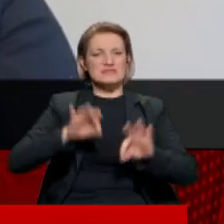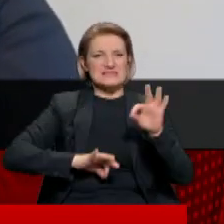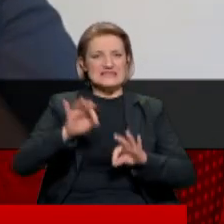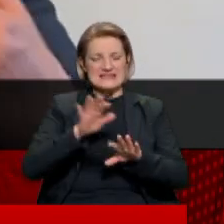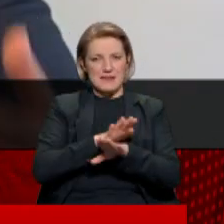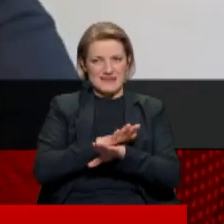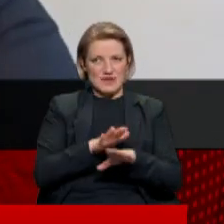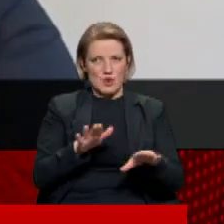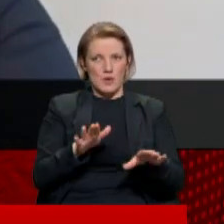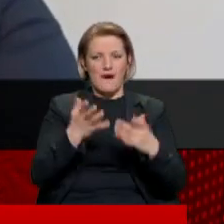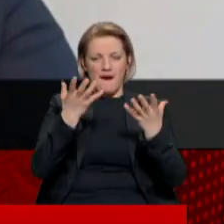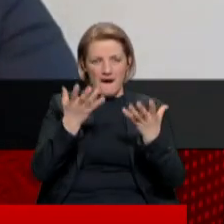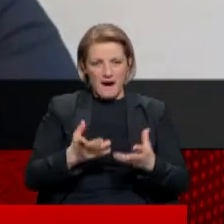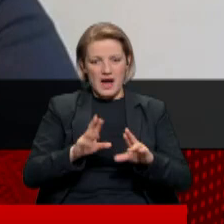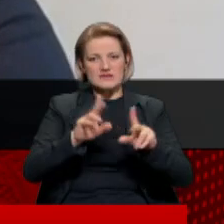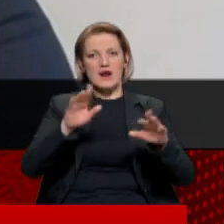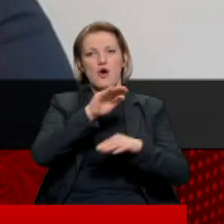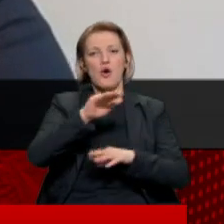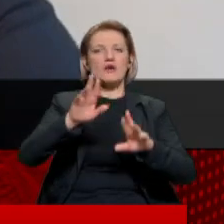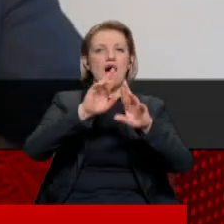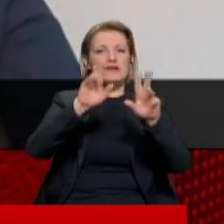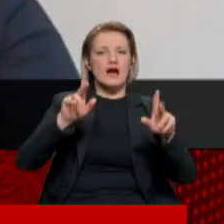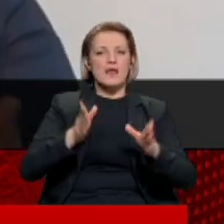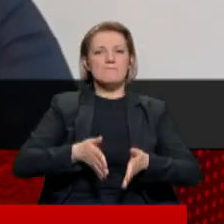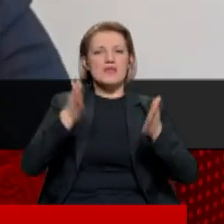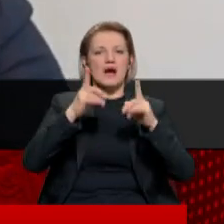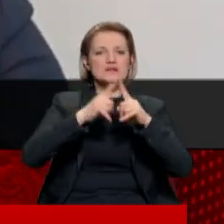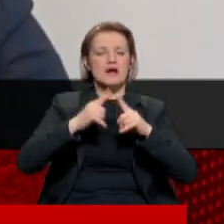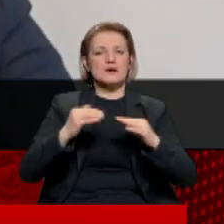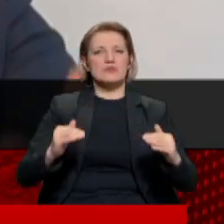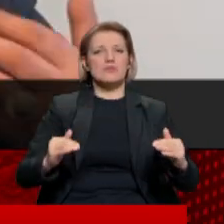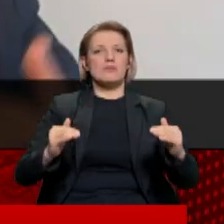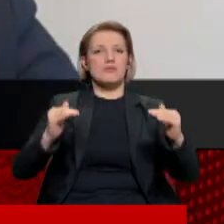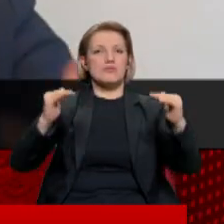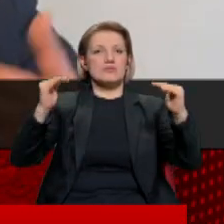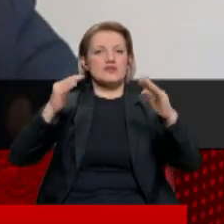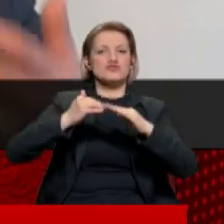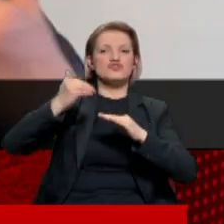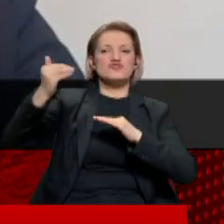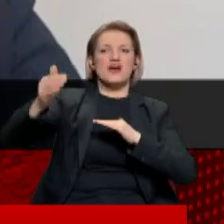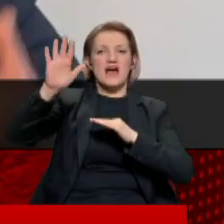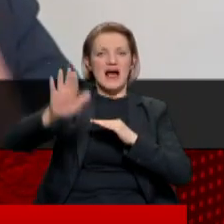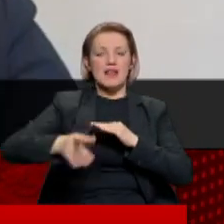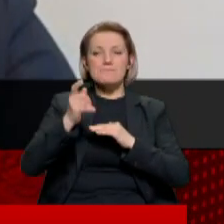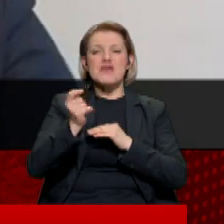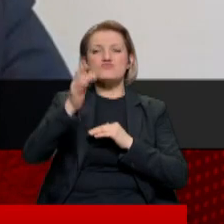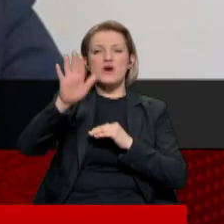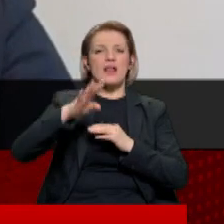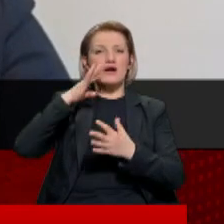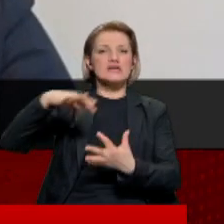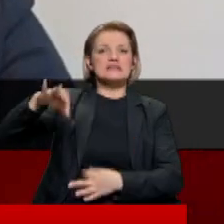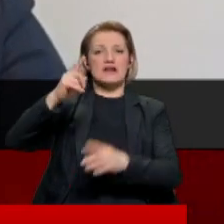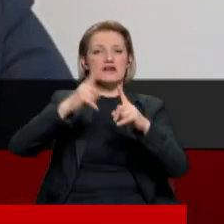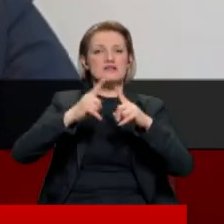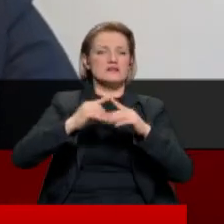tamamlandıkça, evet, ağır hasarlı ve orta hasarlı binalar sayıları arttıkça dışarıda kalan ve kalmaya mecbur olan insan